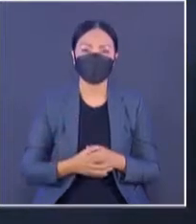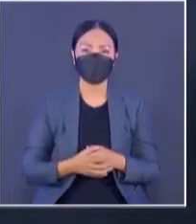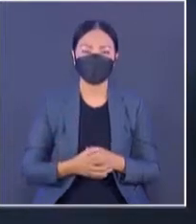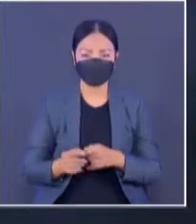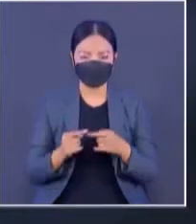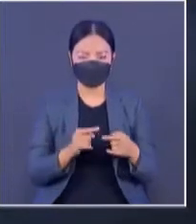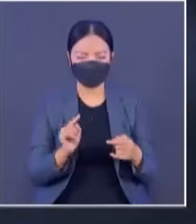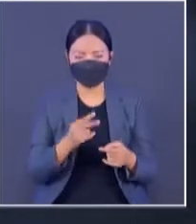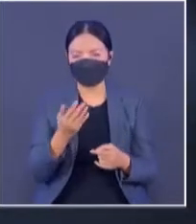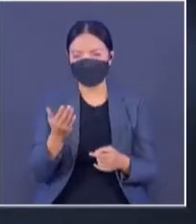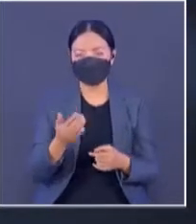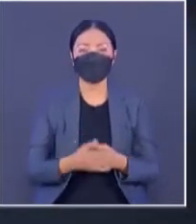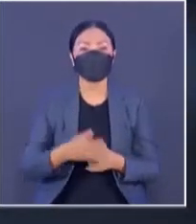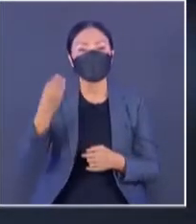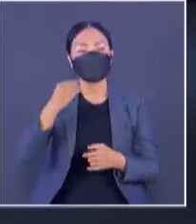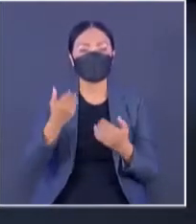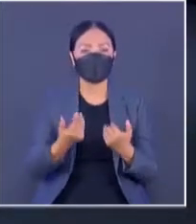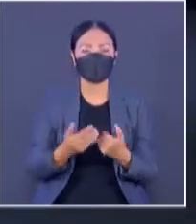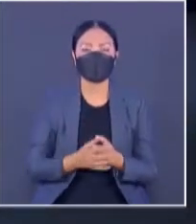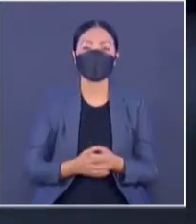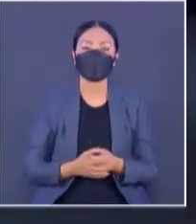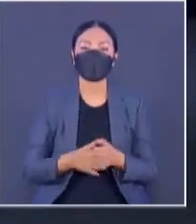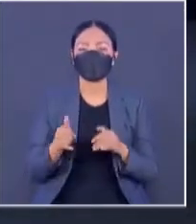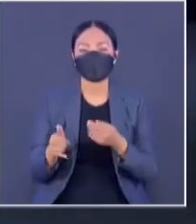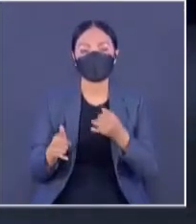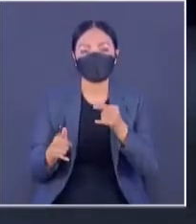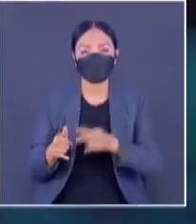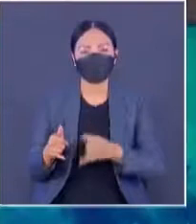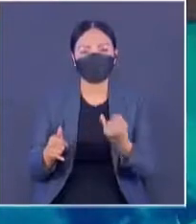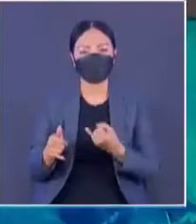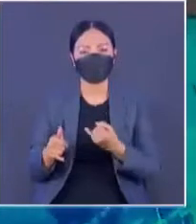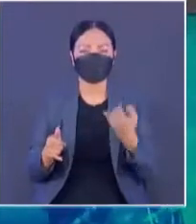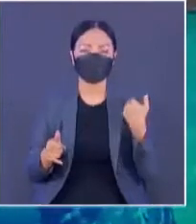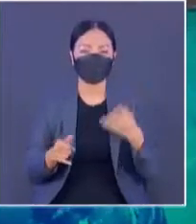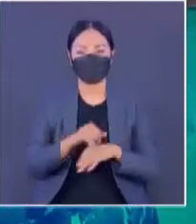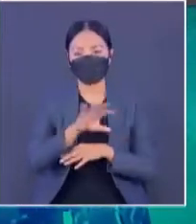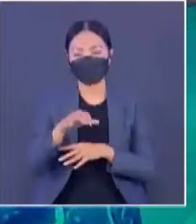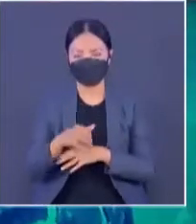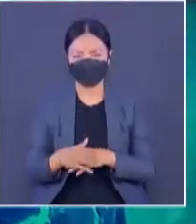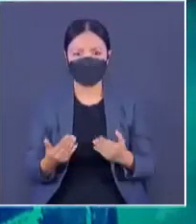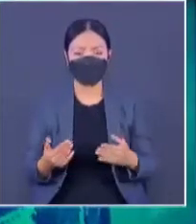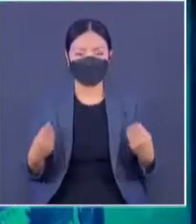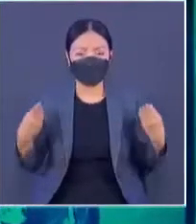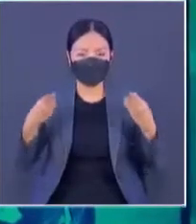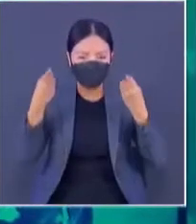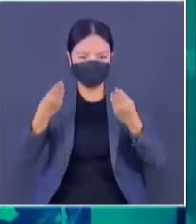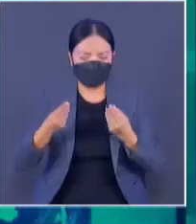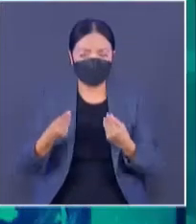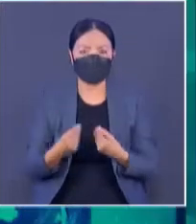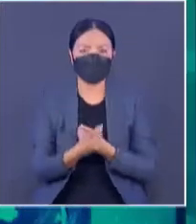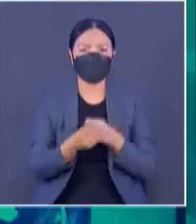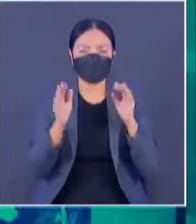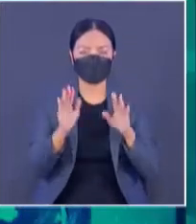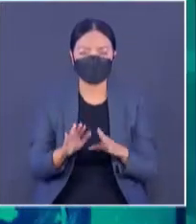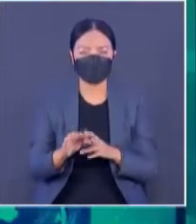คุณผู้ชมมาต่อกันที่เรื่องนี้นะคะทุกวันนี้มิจฉาชีพมาหลายรูปแบบจริงๆล่าสุดค่ะแต่งตัวเป็นเจ้าหน้าที่การประปาส่วนภูมิภา